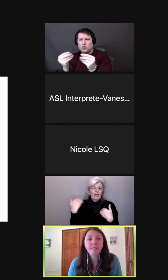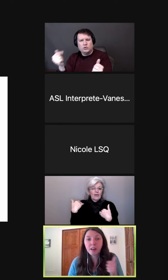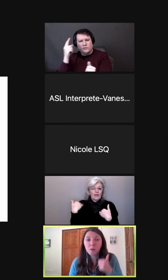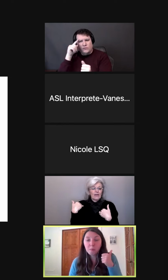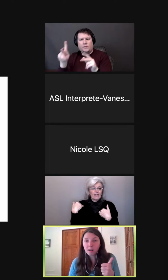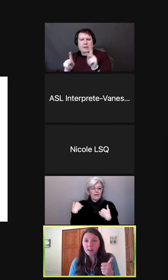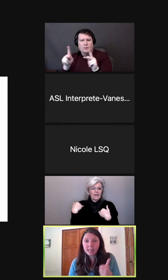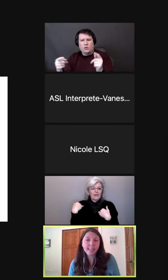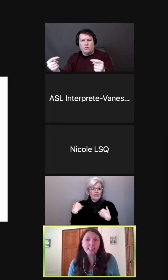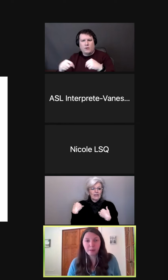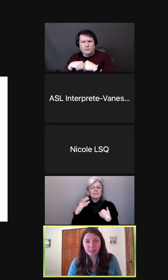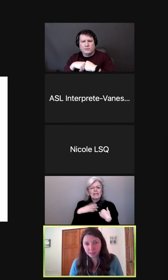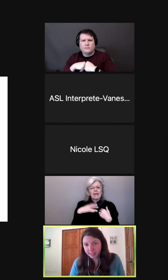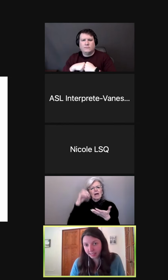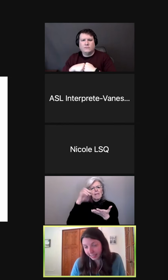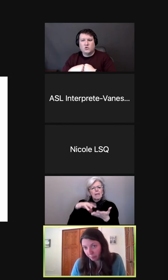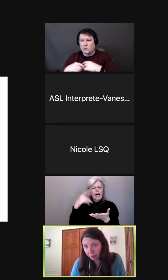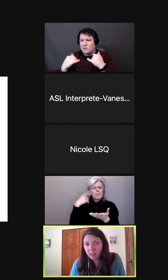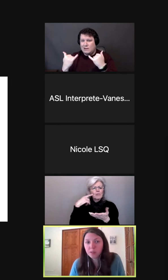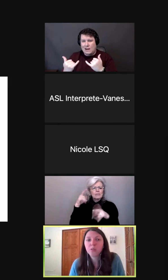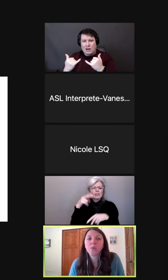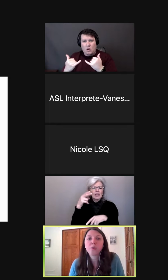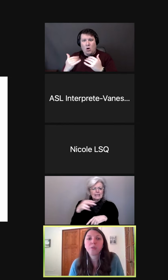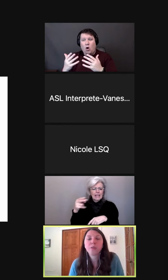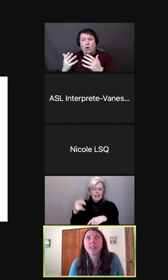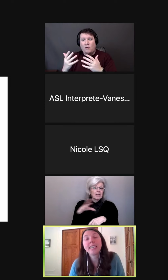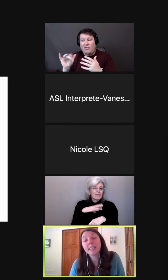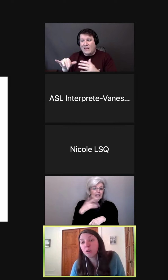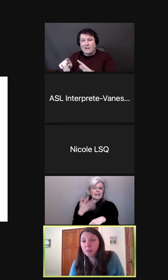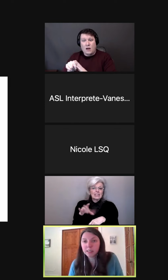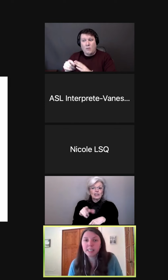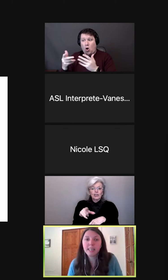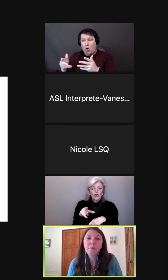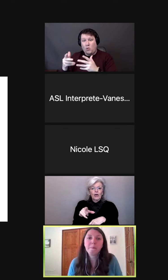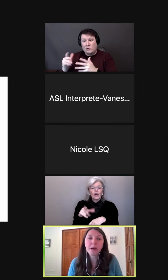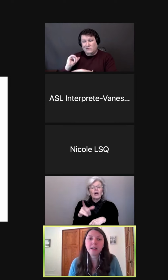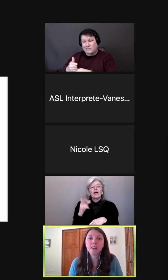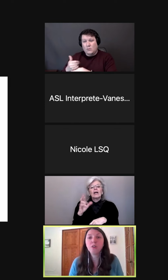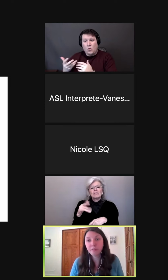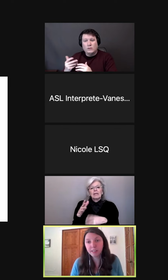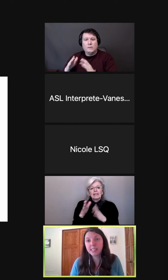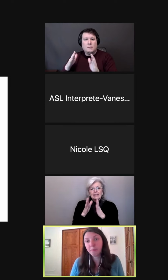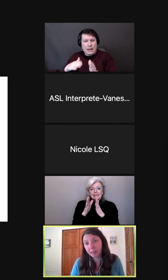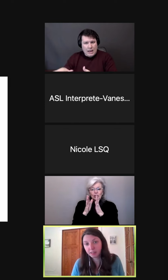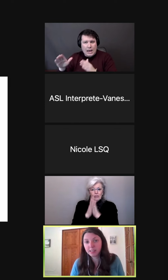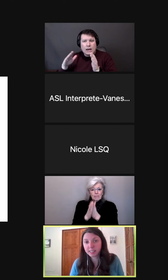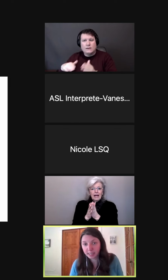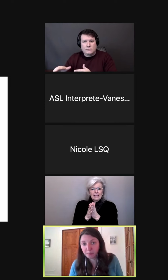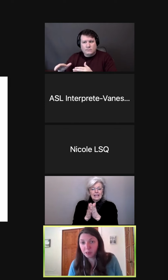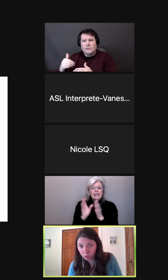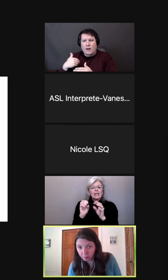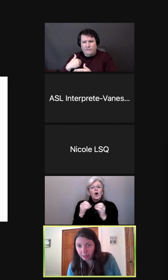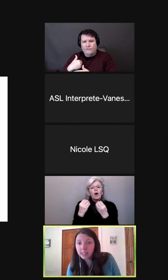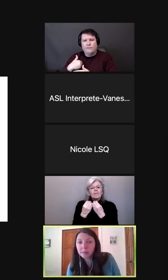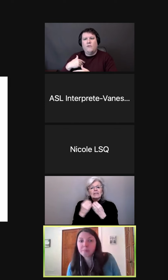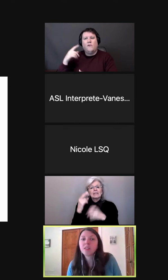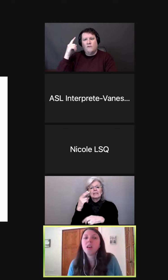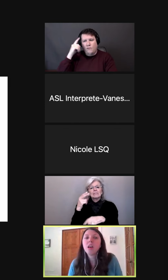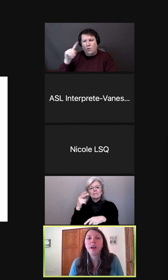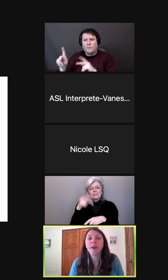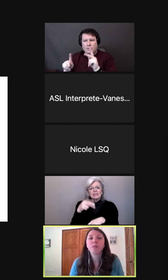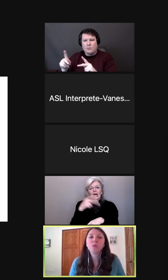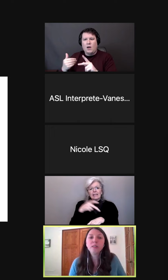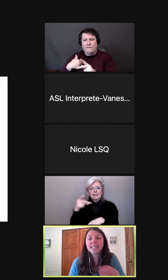il y avait le plan à l'égard des personnes handicapées qui est demandé par l'Office des personnes handicapées du Québec.